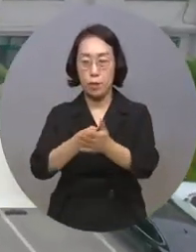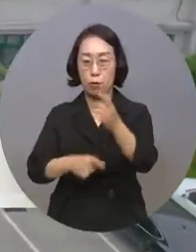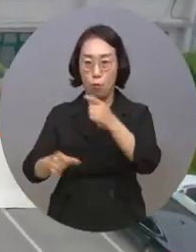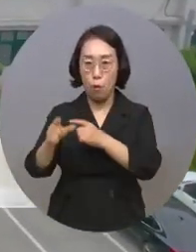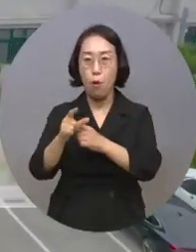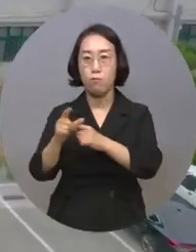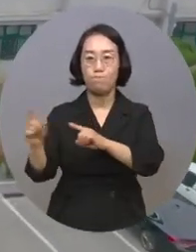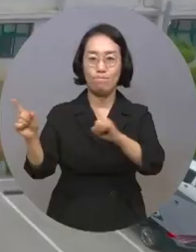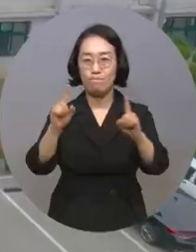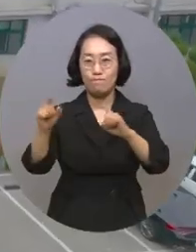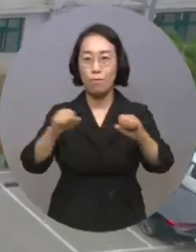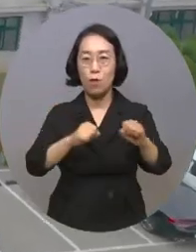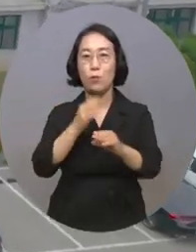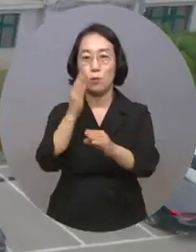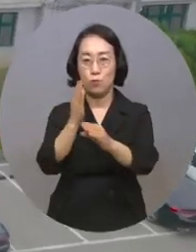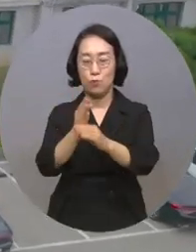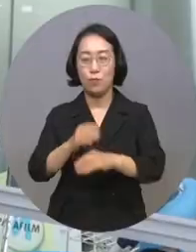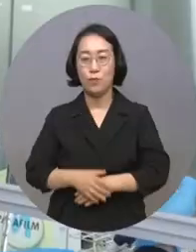얻게 되었습니다.